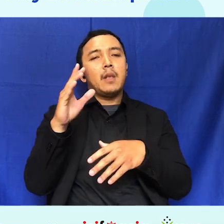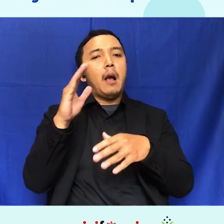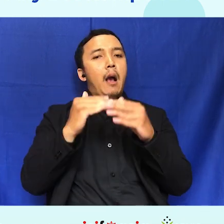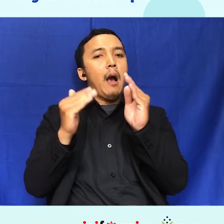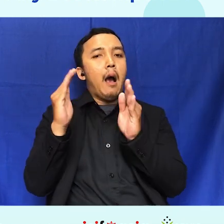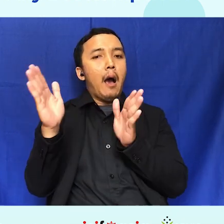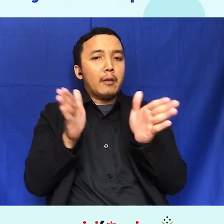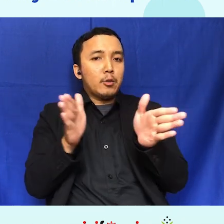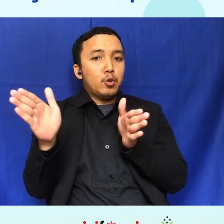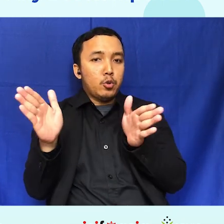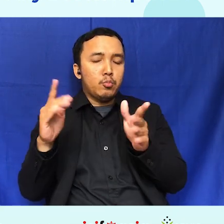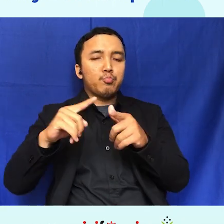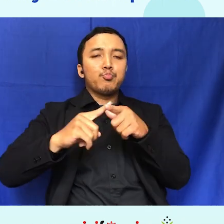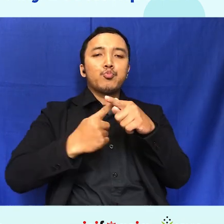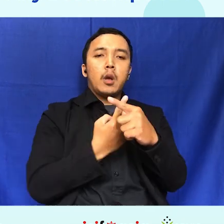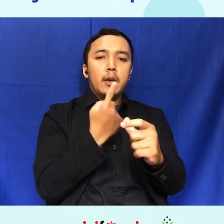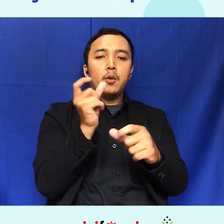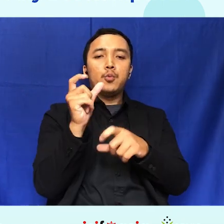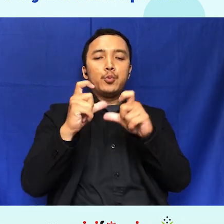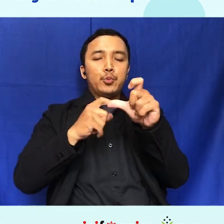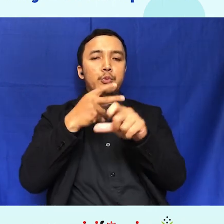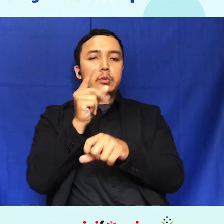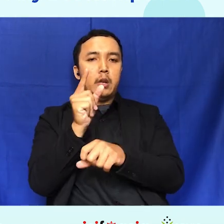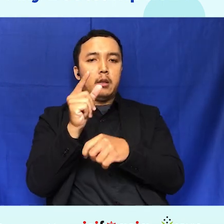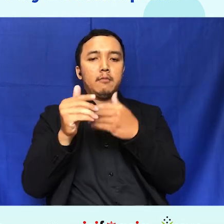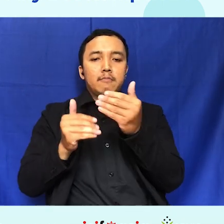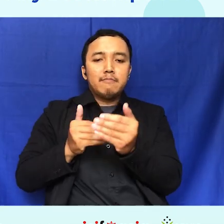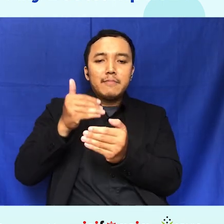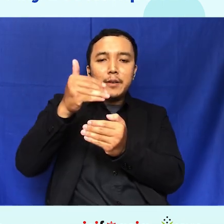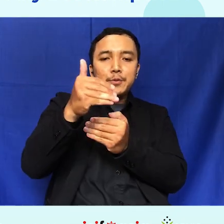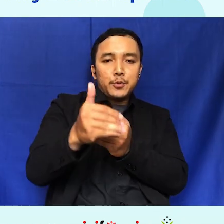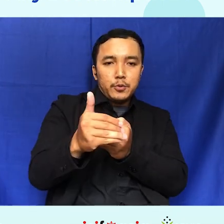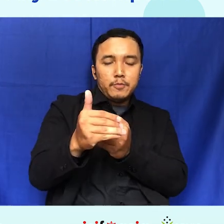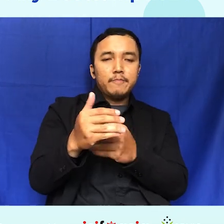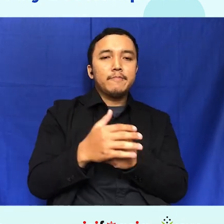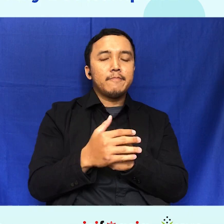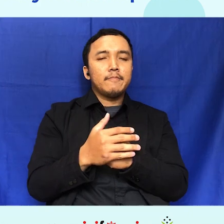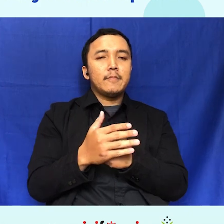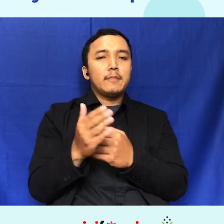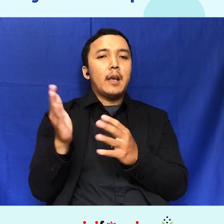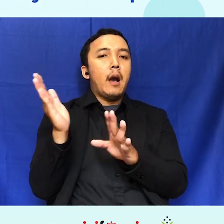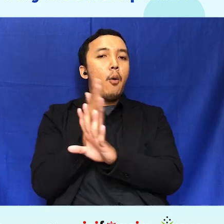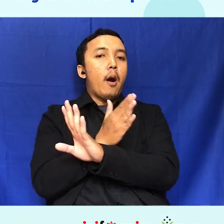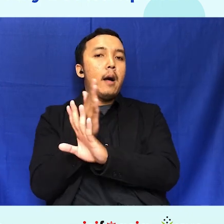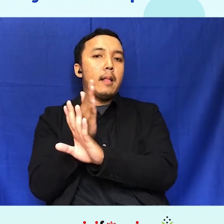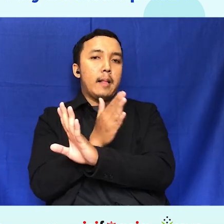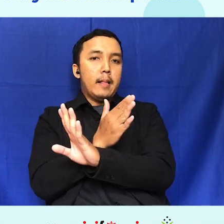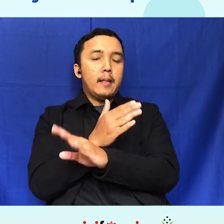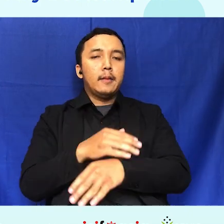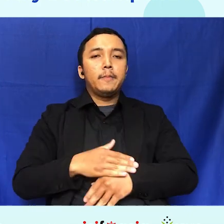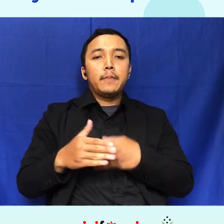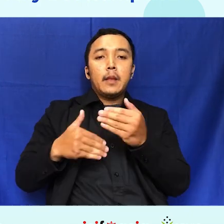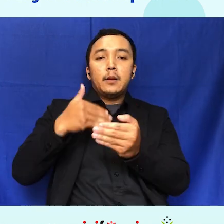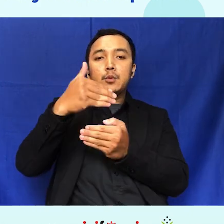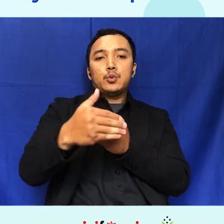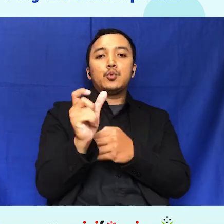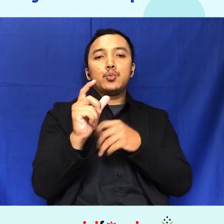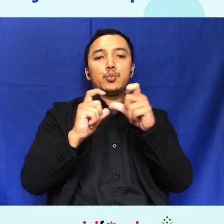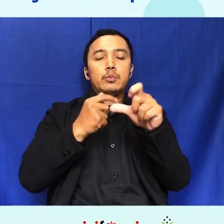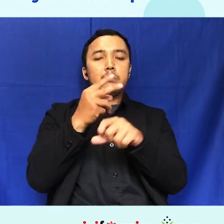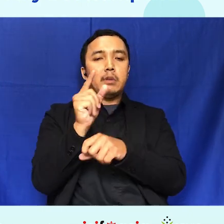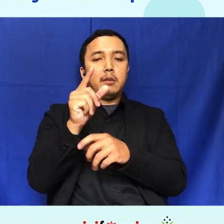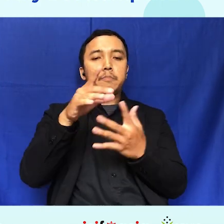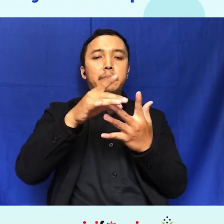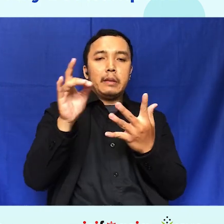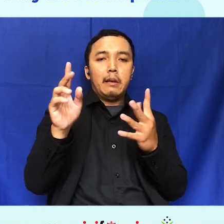user login ke website, kemudian akan diarahkan kembali menuju halaman beranda. Selanjutnya, user memilih salah satu course